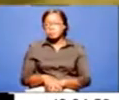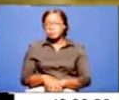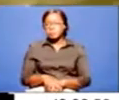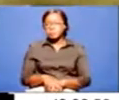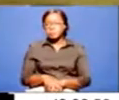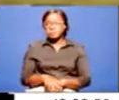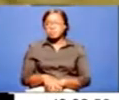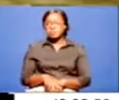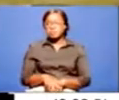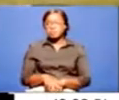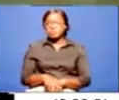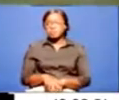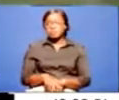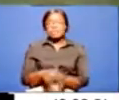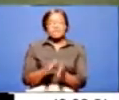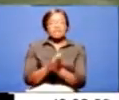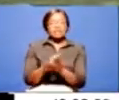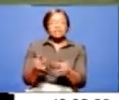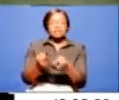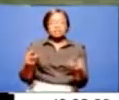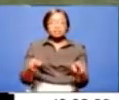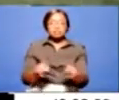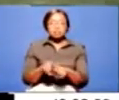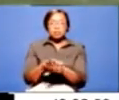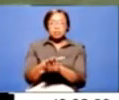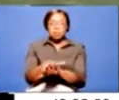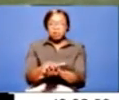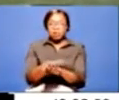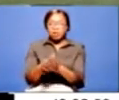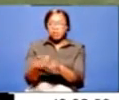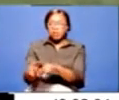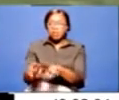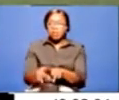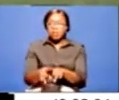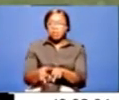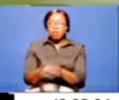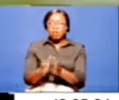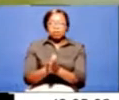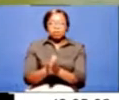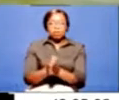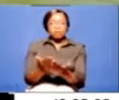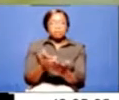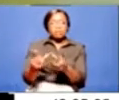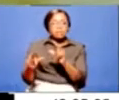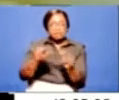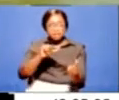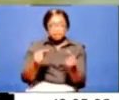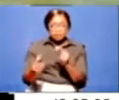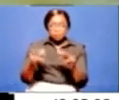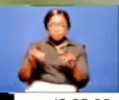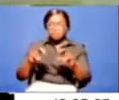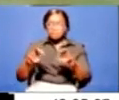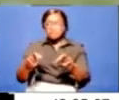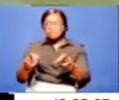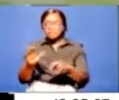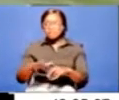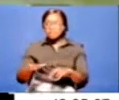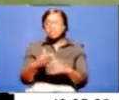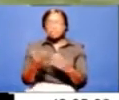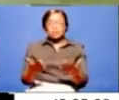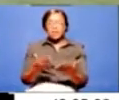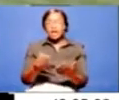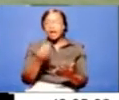wanaofugwa kwenye vidimbwi. Daktari Mirera pia amesema kuwa ipo haja ya kubuni maabara ya utafiti katika maeneo ya ufugaji samaki ili